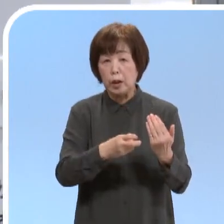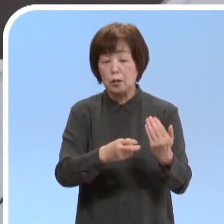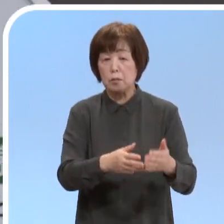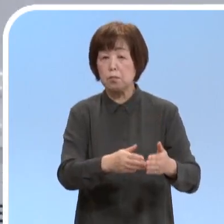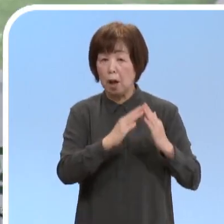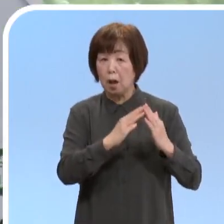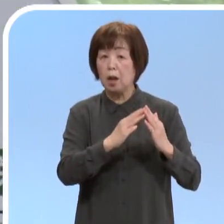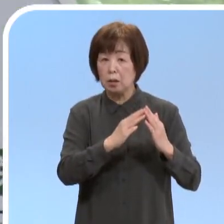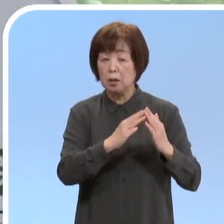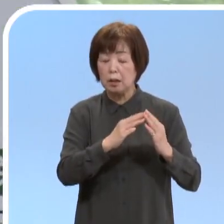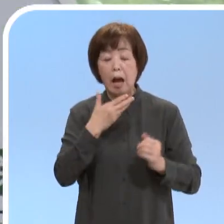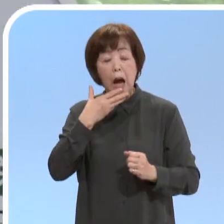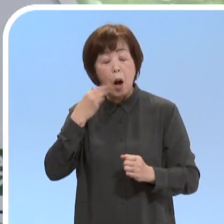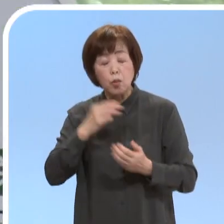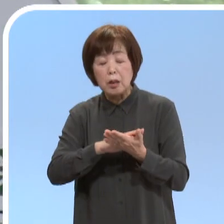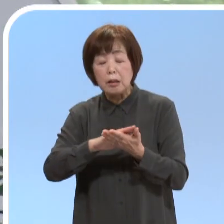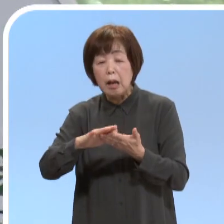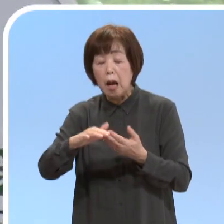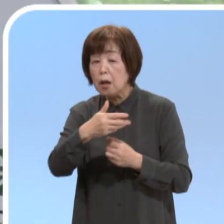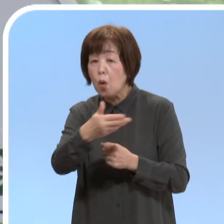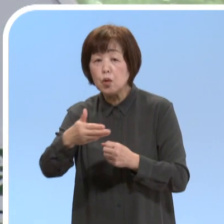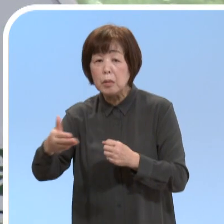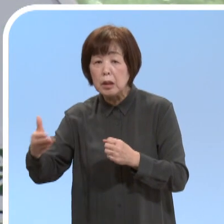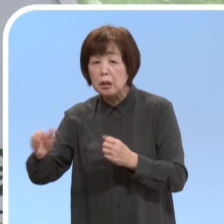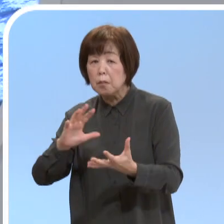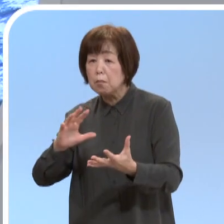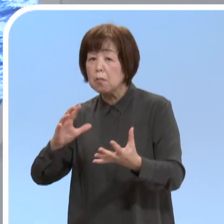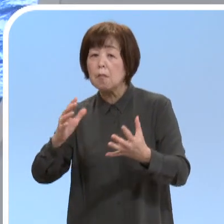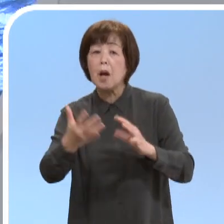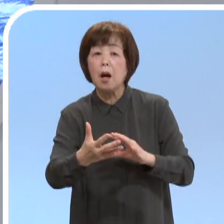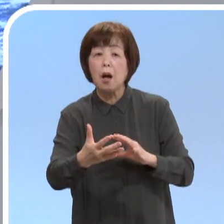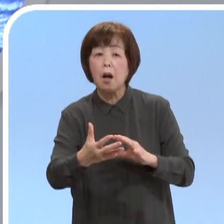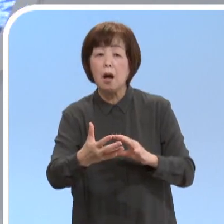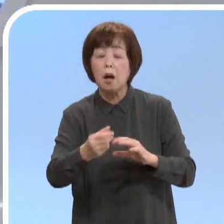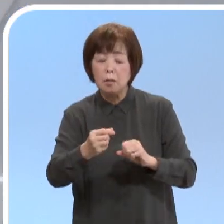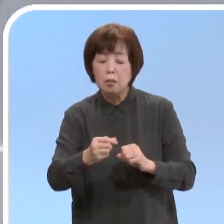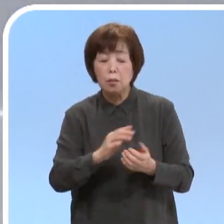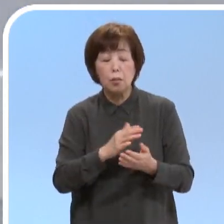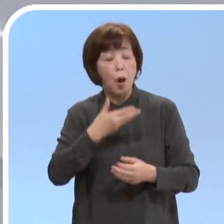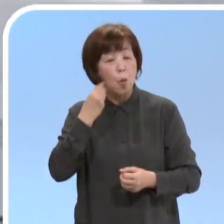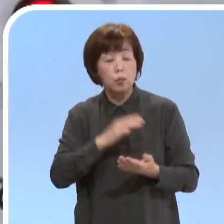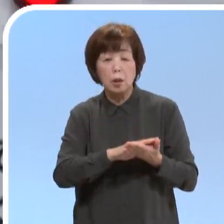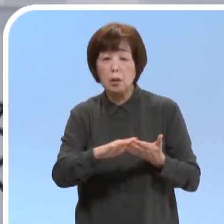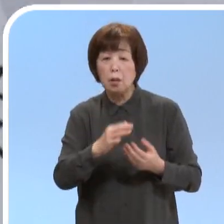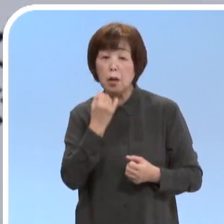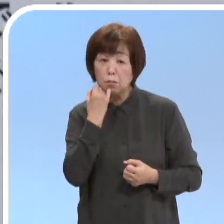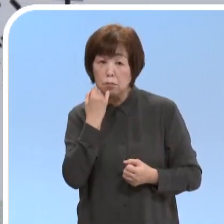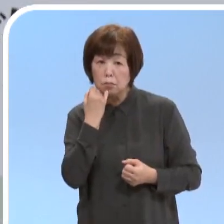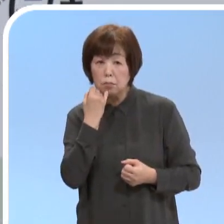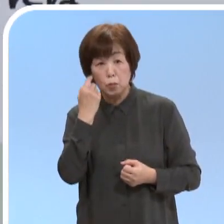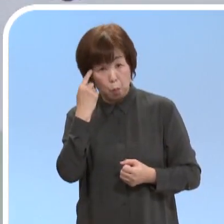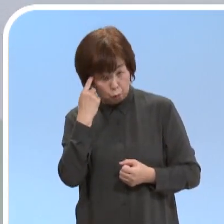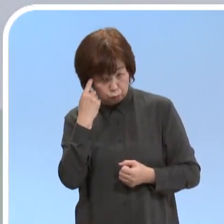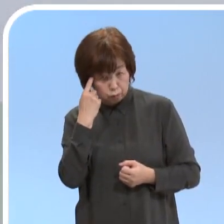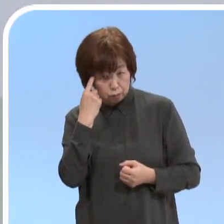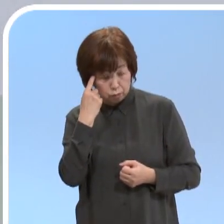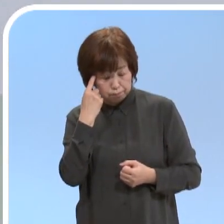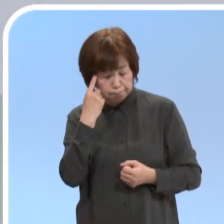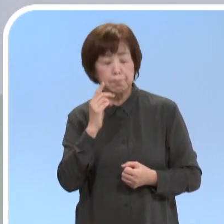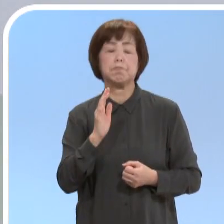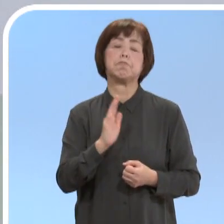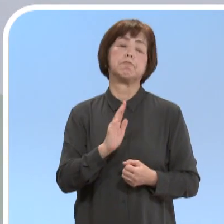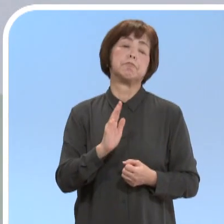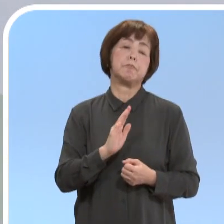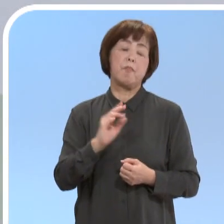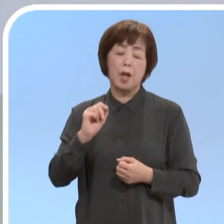気づいたらこんな青い綺麗な海になったということですいやいや別に青い海で綺麗でいいんちゃうんという人もいると思うんですけどね